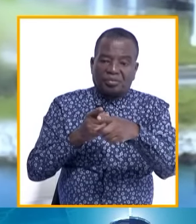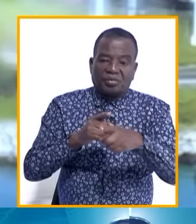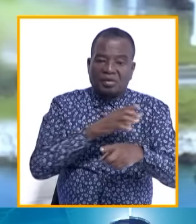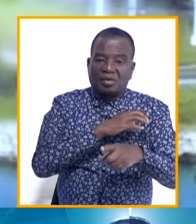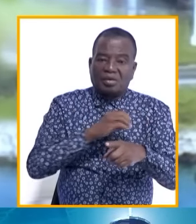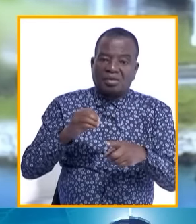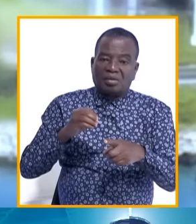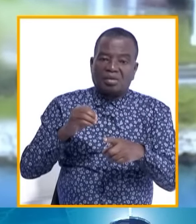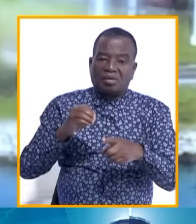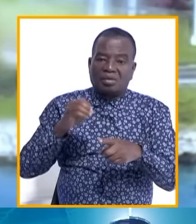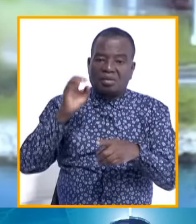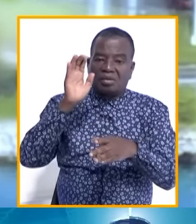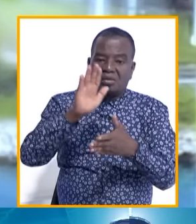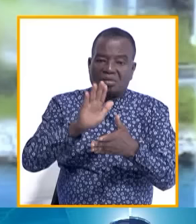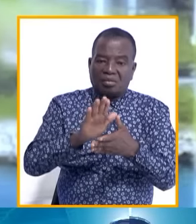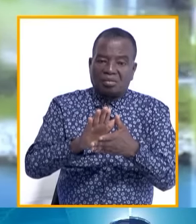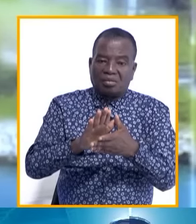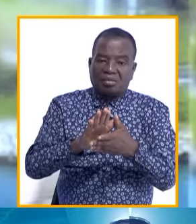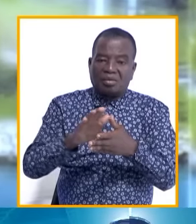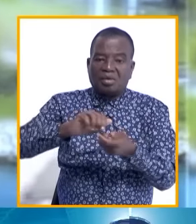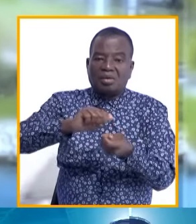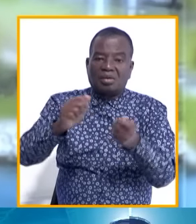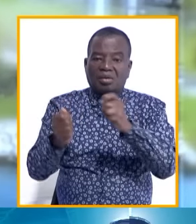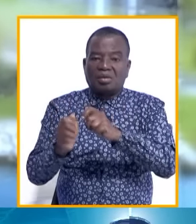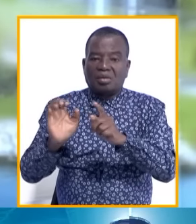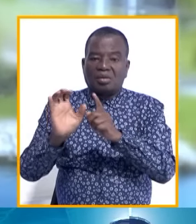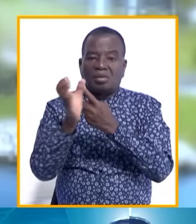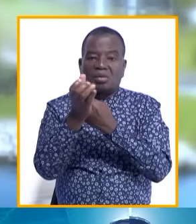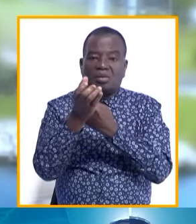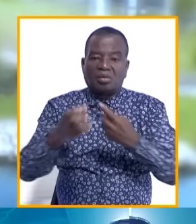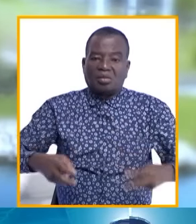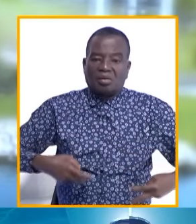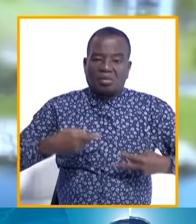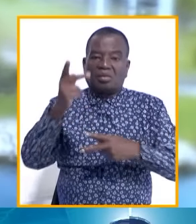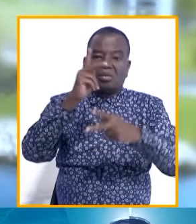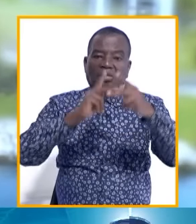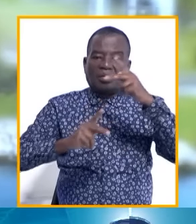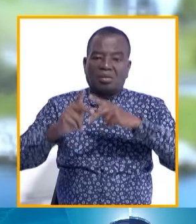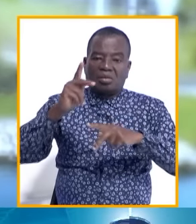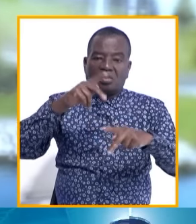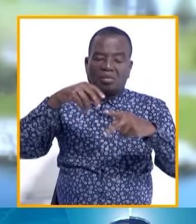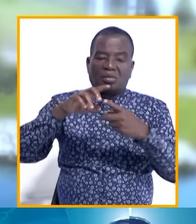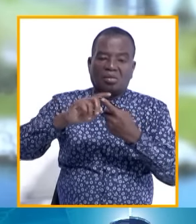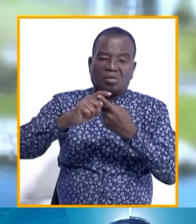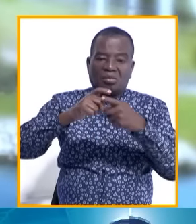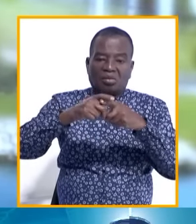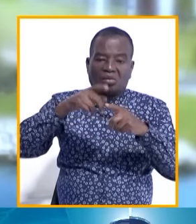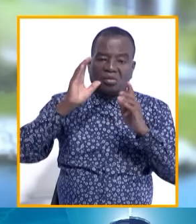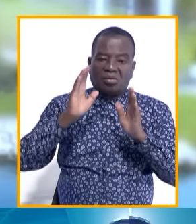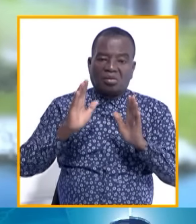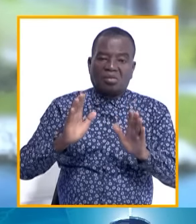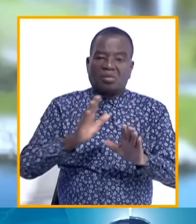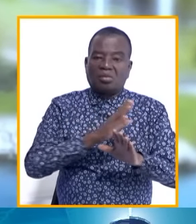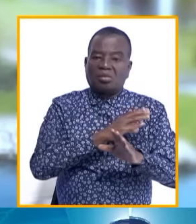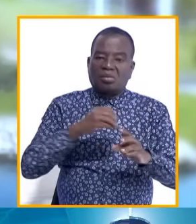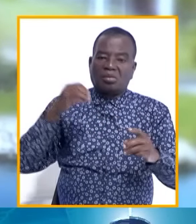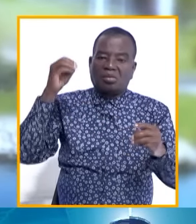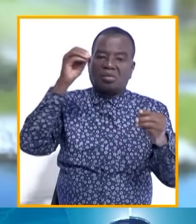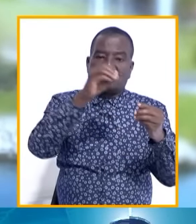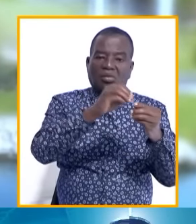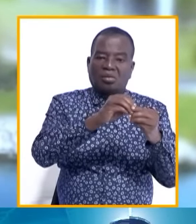le rappelle, vise à assainir la commune et à améliorer les conditions de vie des populations. Les ferrailleurs, eux, sont enjoints de